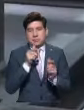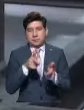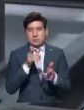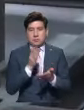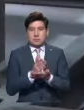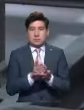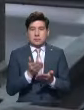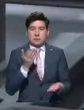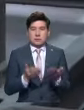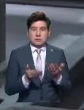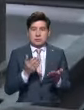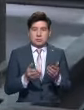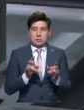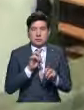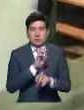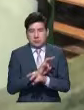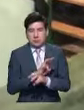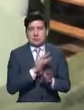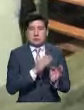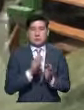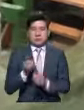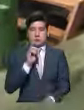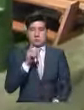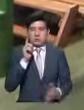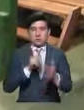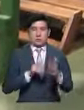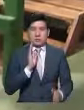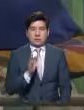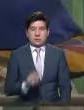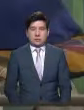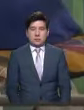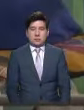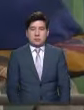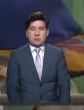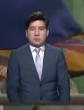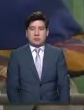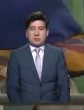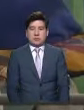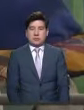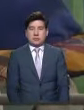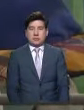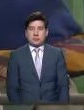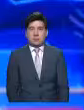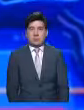асса, тұралап қалған саланың тірлігі түзеледі деген сенім бар. Өркен Мырзабек, Бауыржан Жолдыбалин, Астана Таймс.